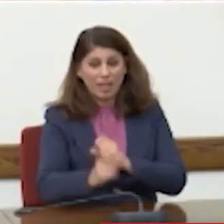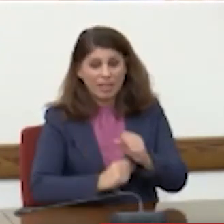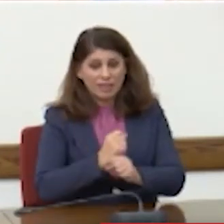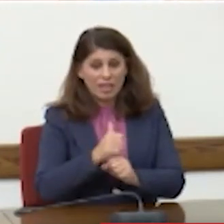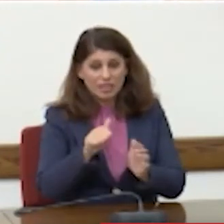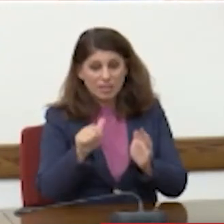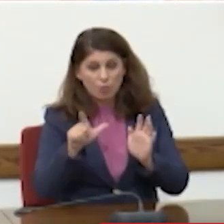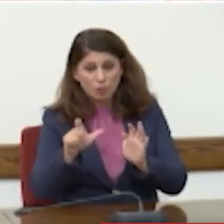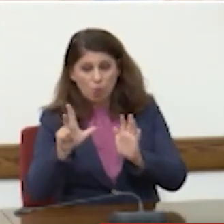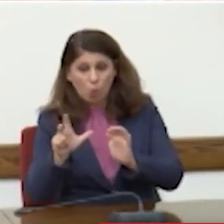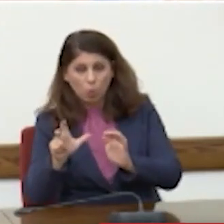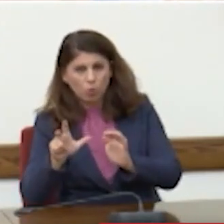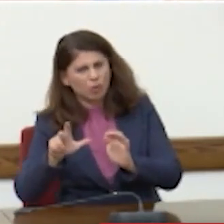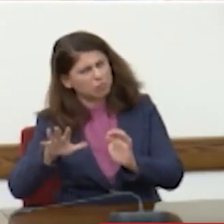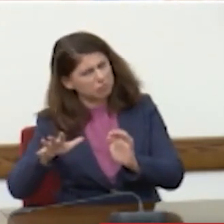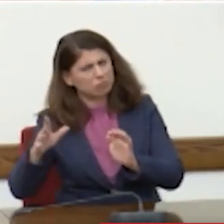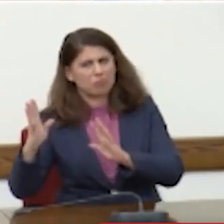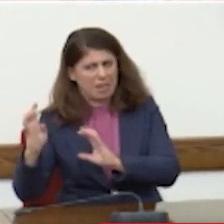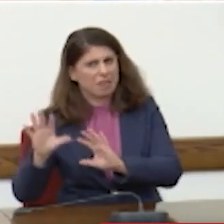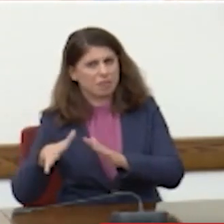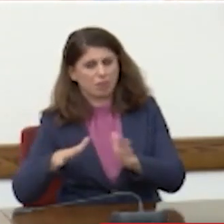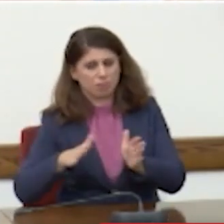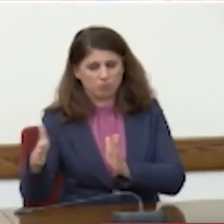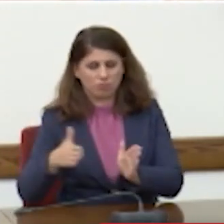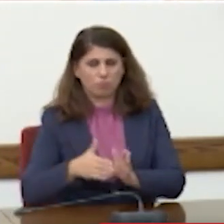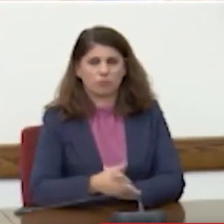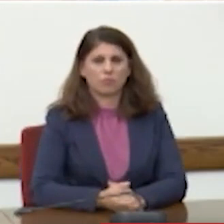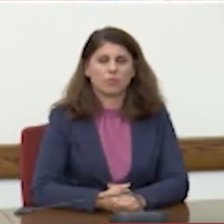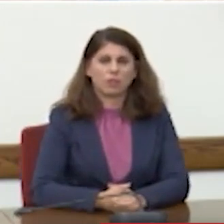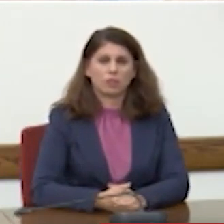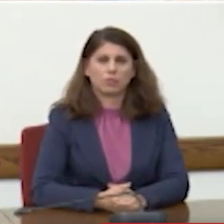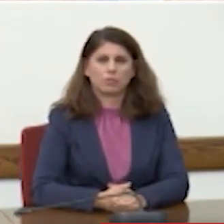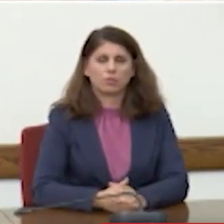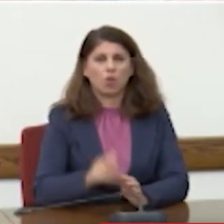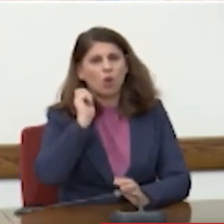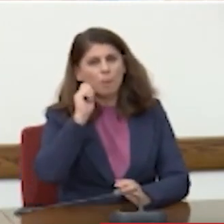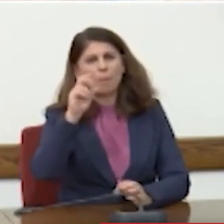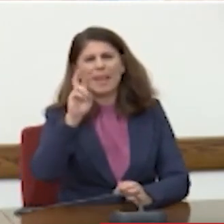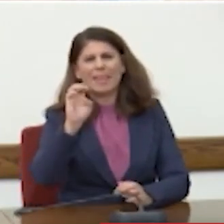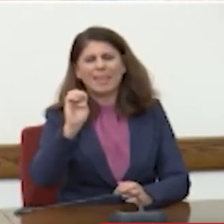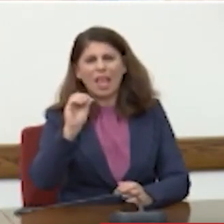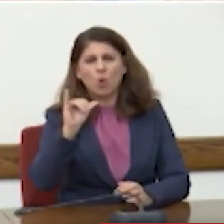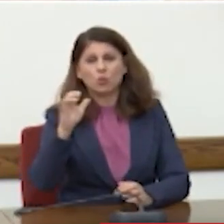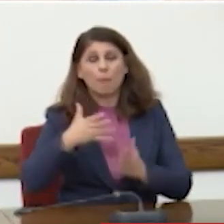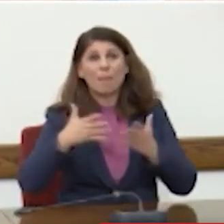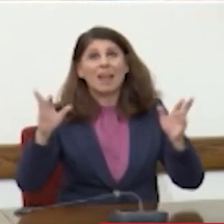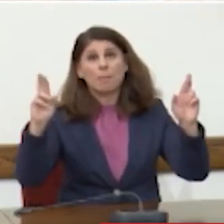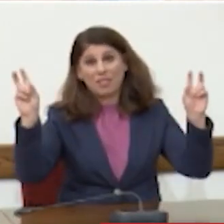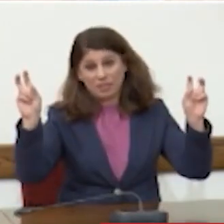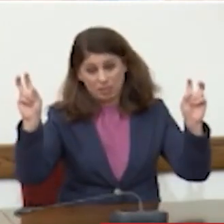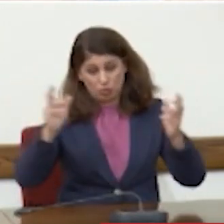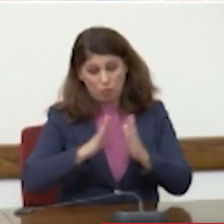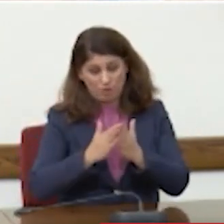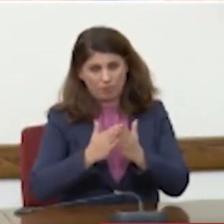κεφαλαίων, θα έχει όμως δυσκολία εξέβρεσης ποιοτικού ανθρώπινου δυναμικού για να στηρίξει την αναπτυξιακή της διαδρομή. Και για να το κάνει σαφές για